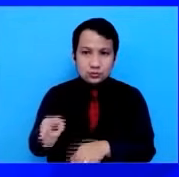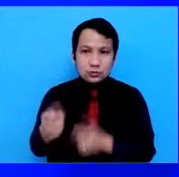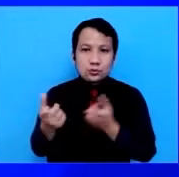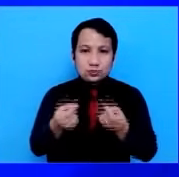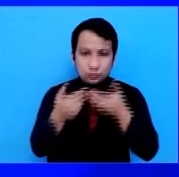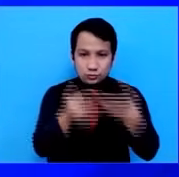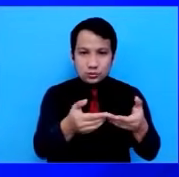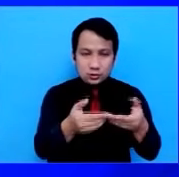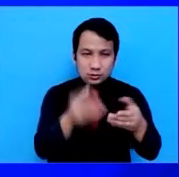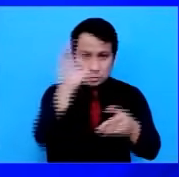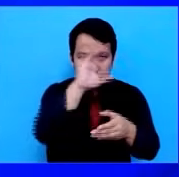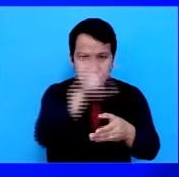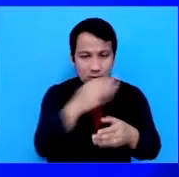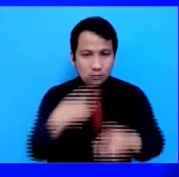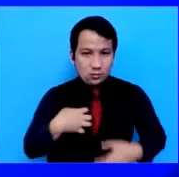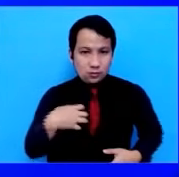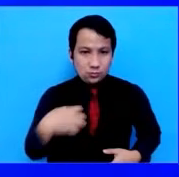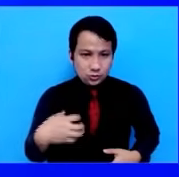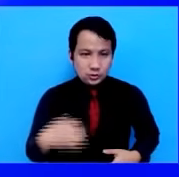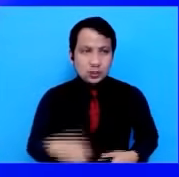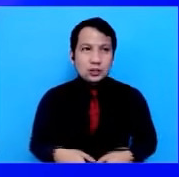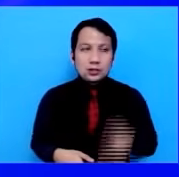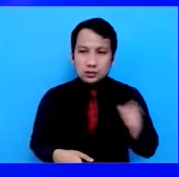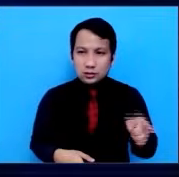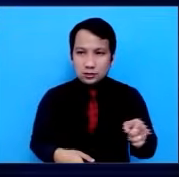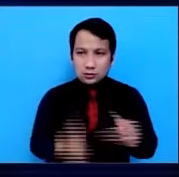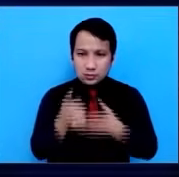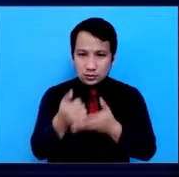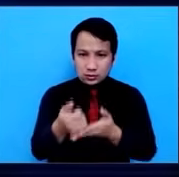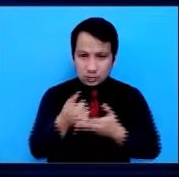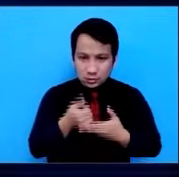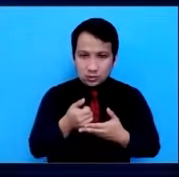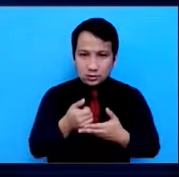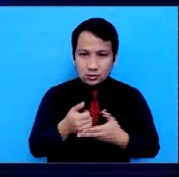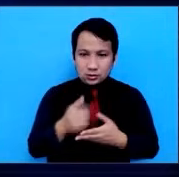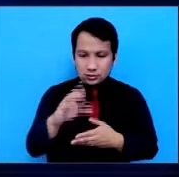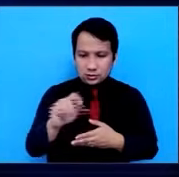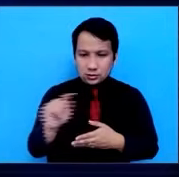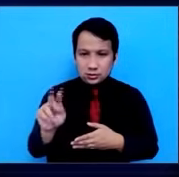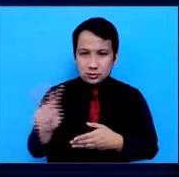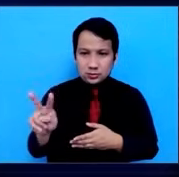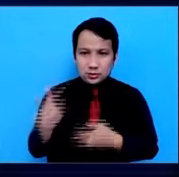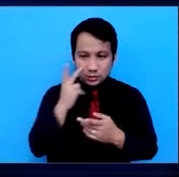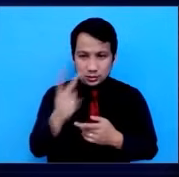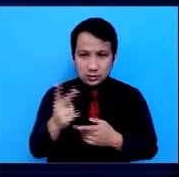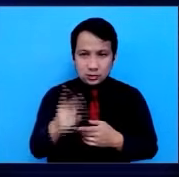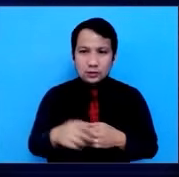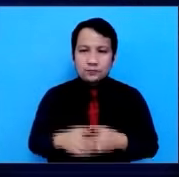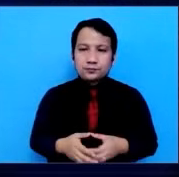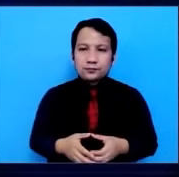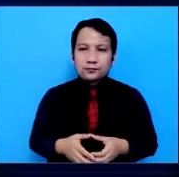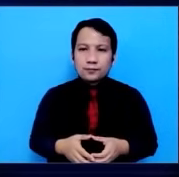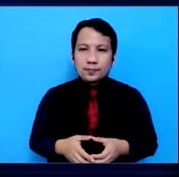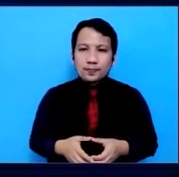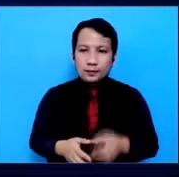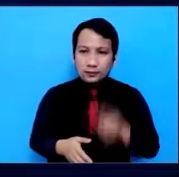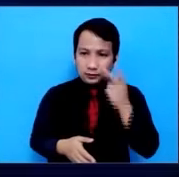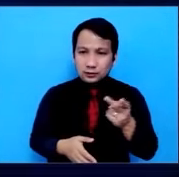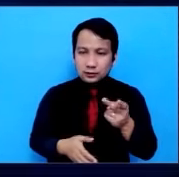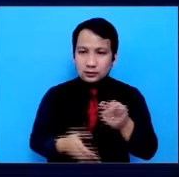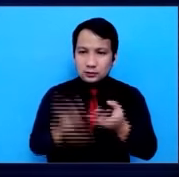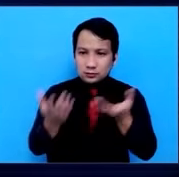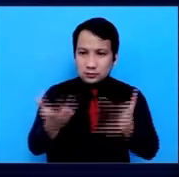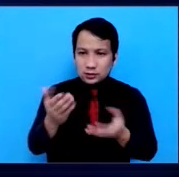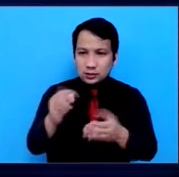December 29. Nakita nga nila sa CCTV na yung hinahanap ng kanyang ama,